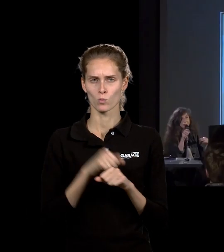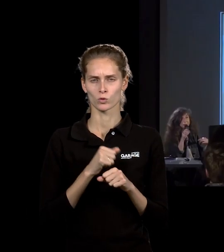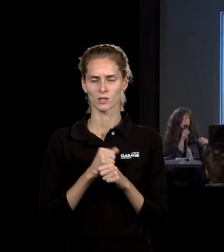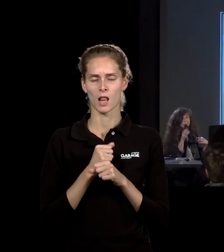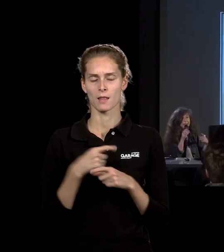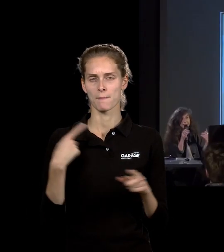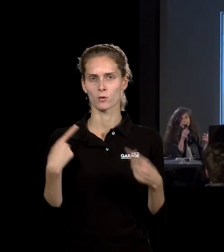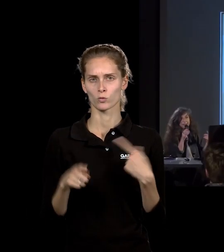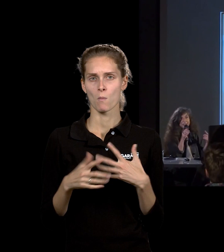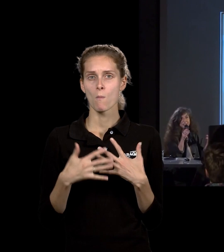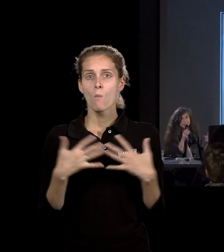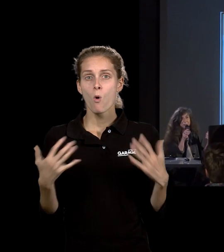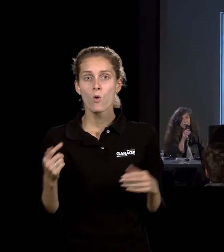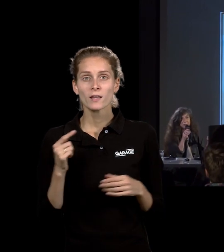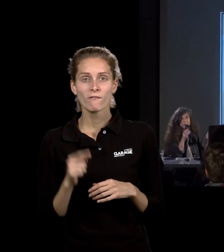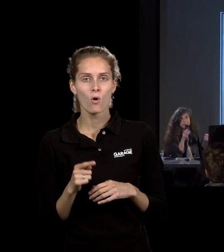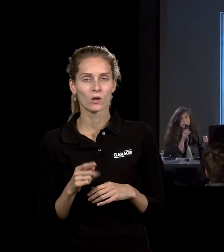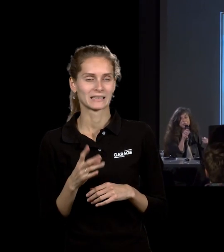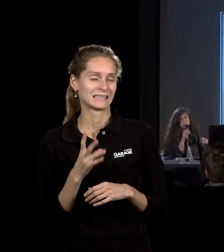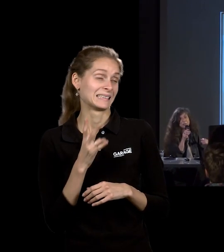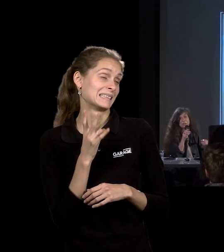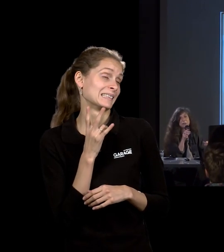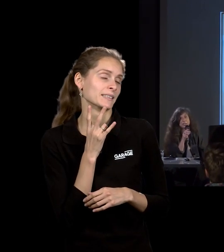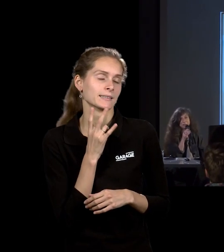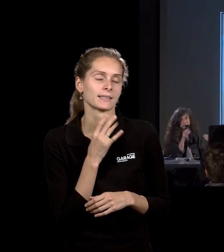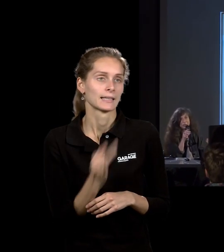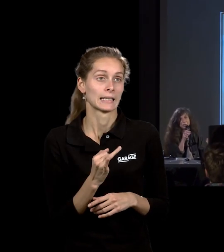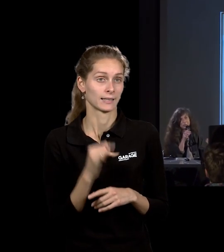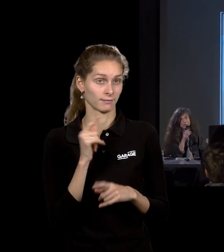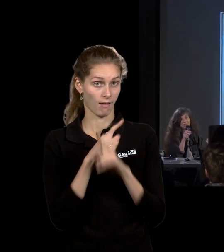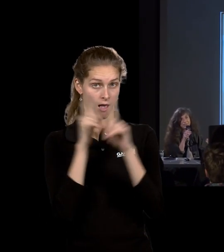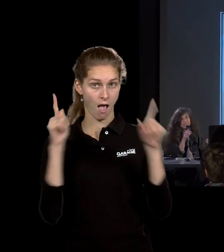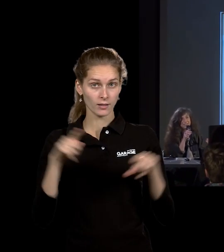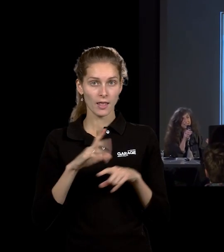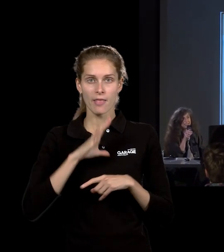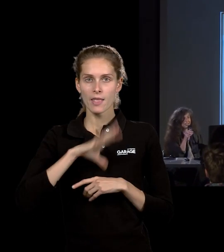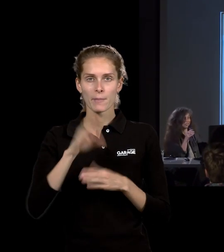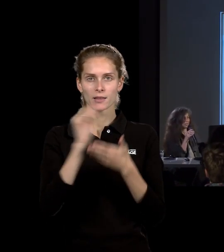Более того, ни одна из этих картин не была написана первой и второй.